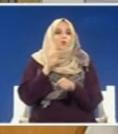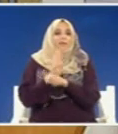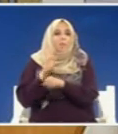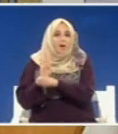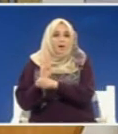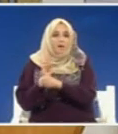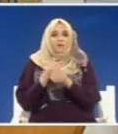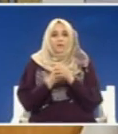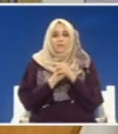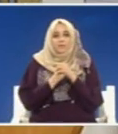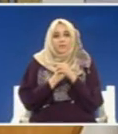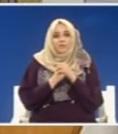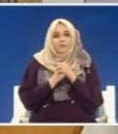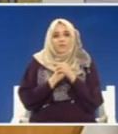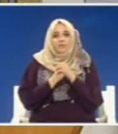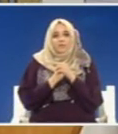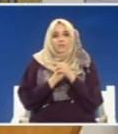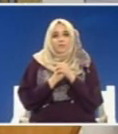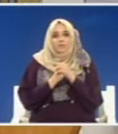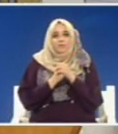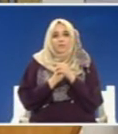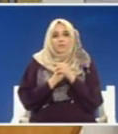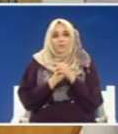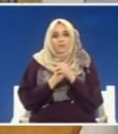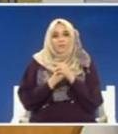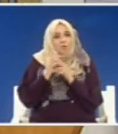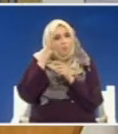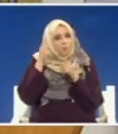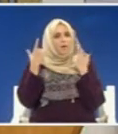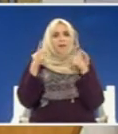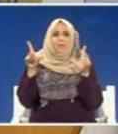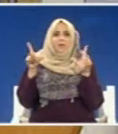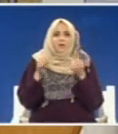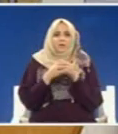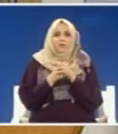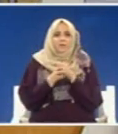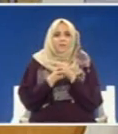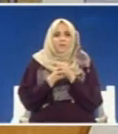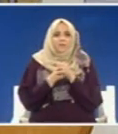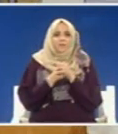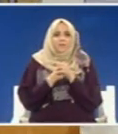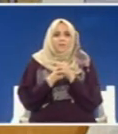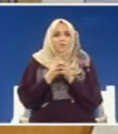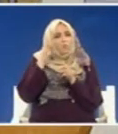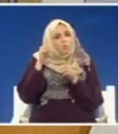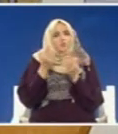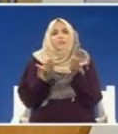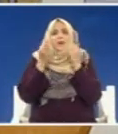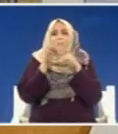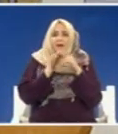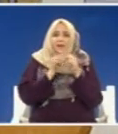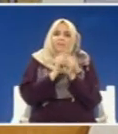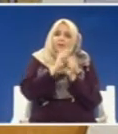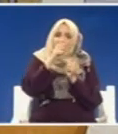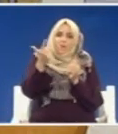الـ يعني العقد هذا، وتتحرر وتمارس حياتها إن شاء الله مع غيره، وربي فالله يفتح عليها إن